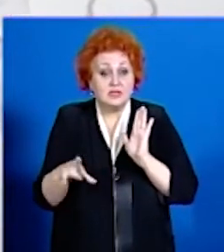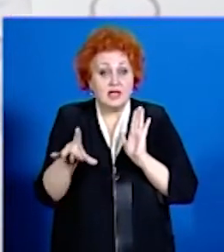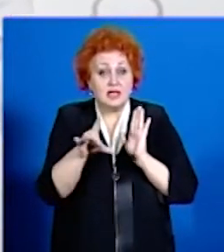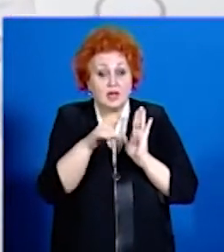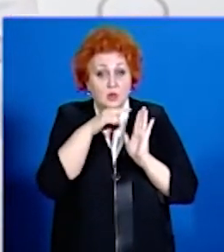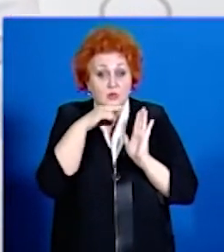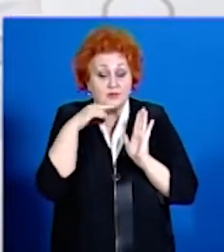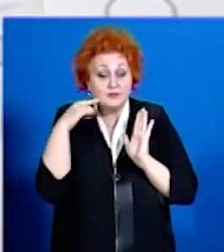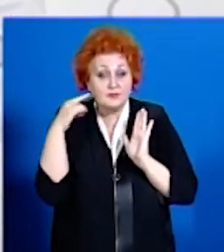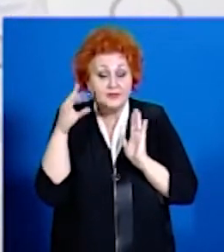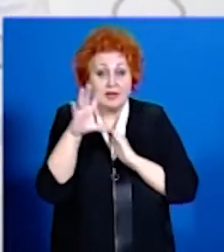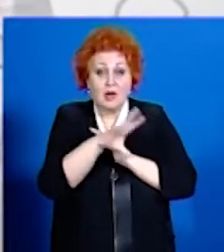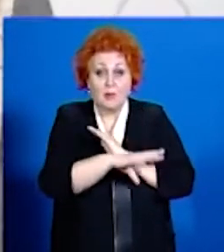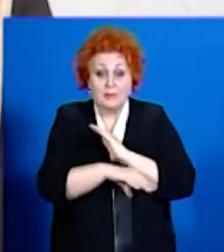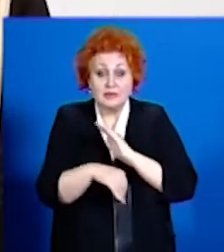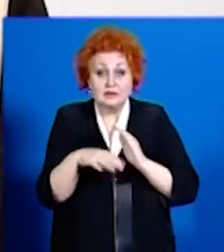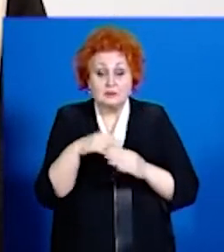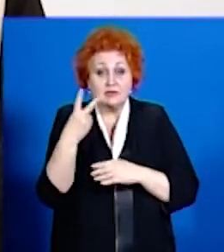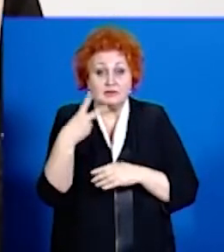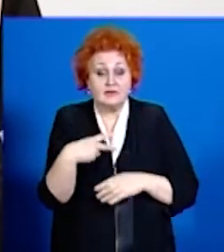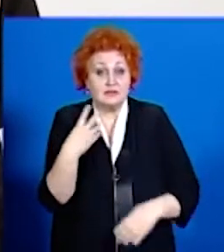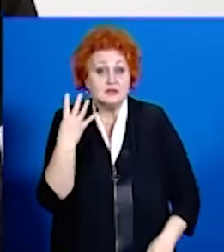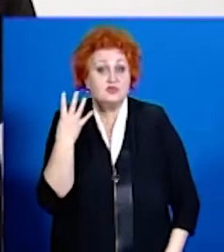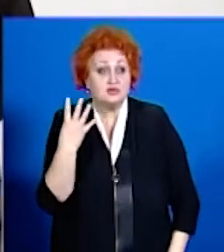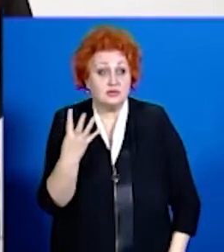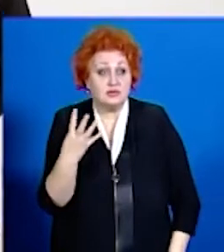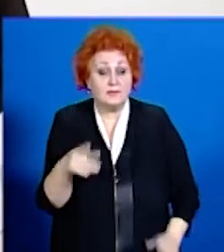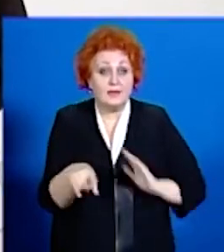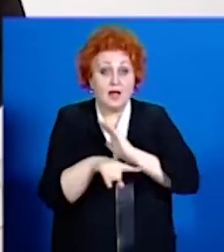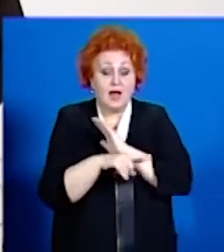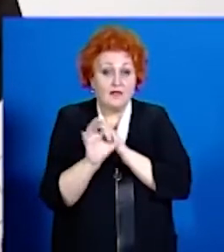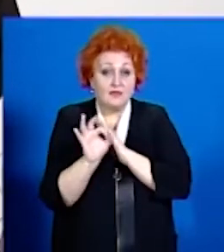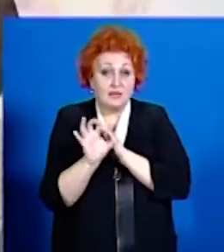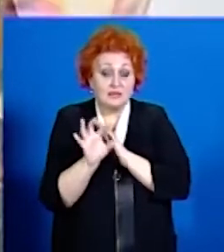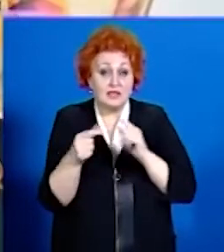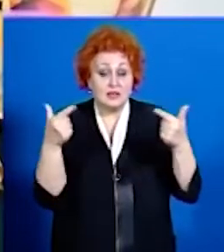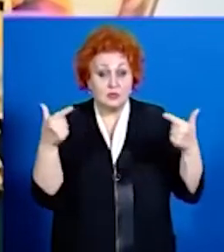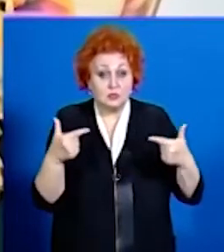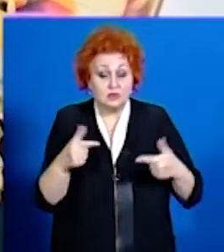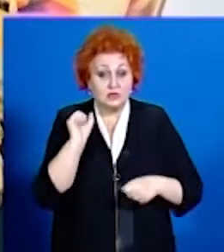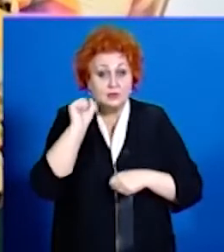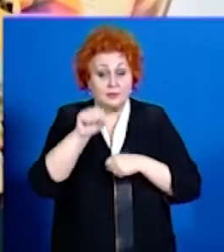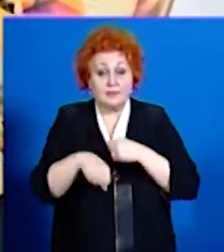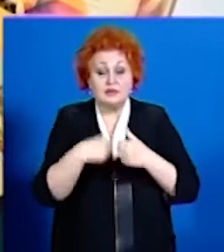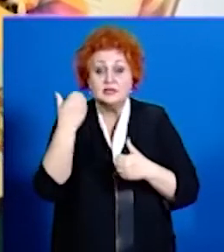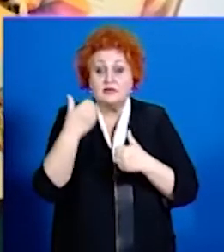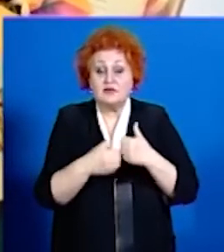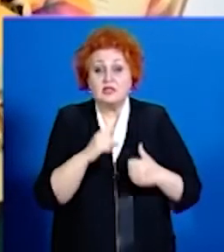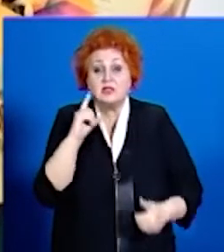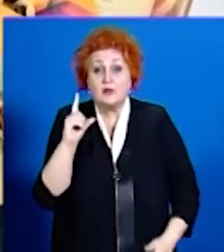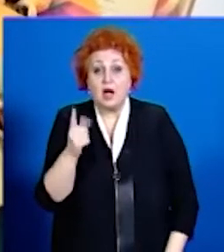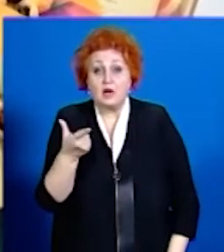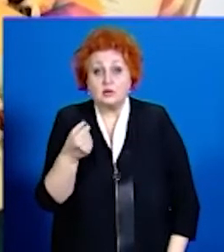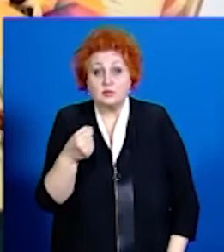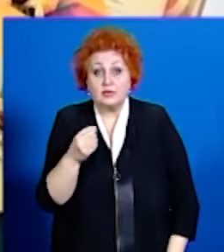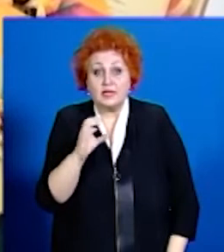страны. В завершающий этап прошли 24. А в конце октября были определены победители в каждом из федеральных округов.